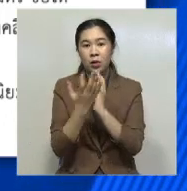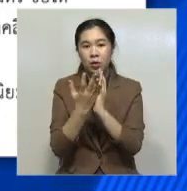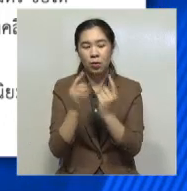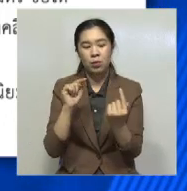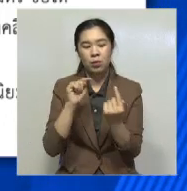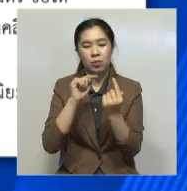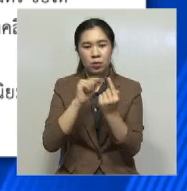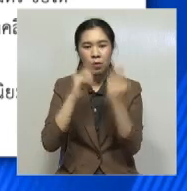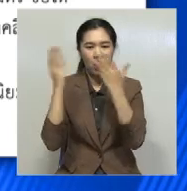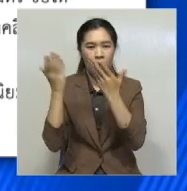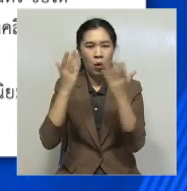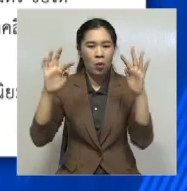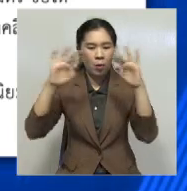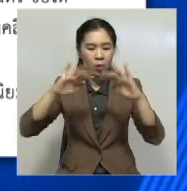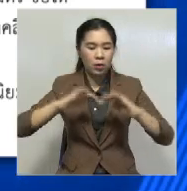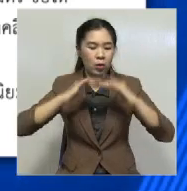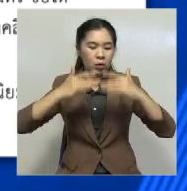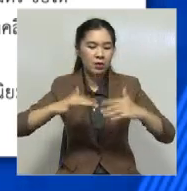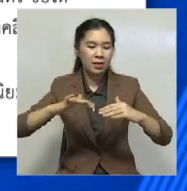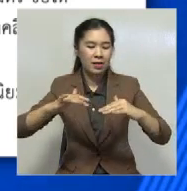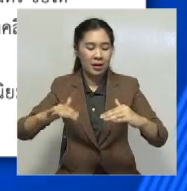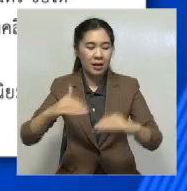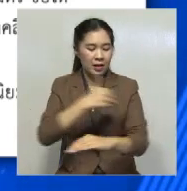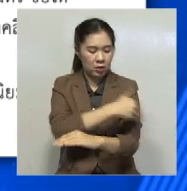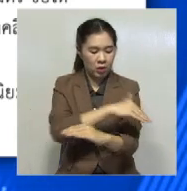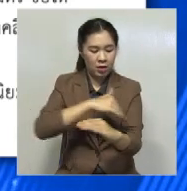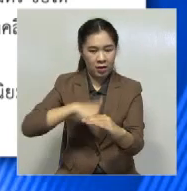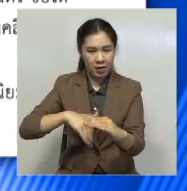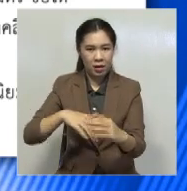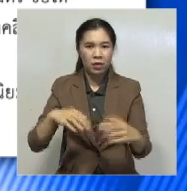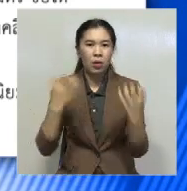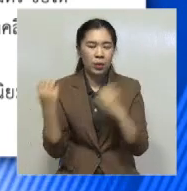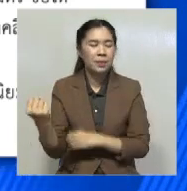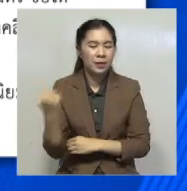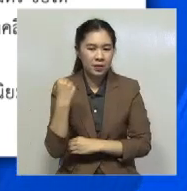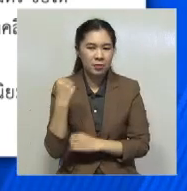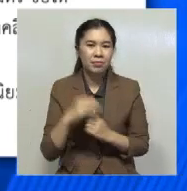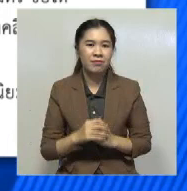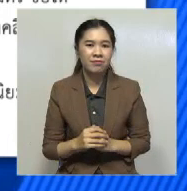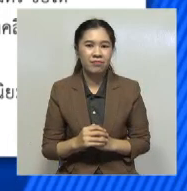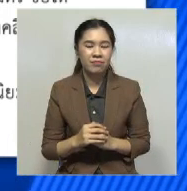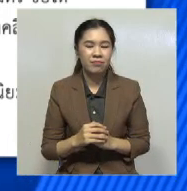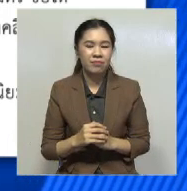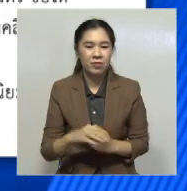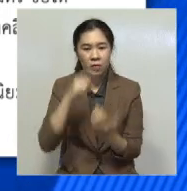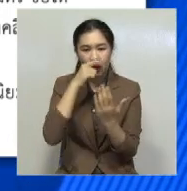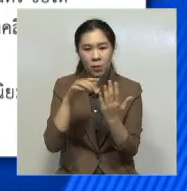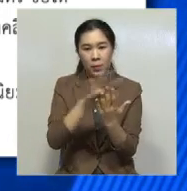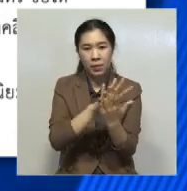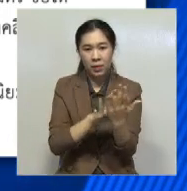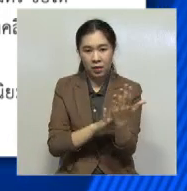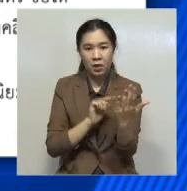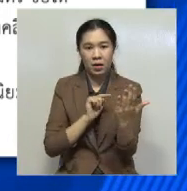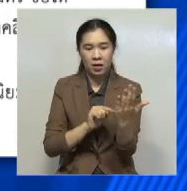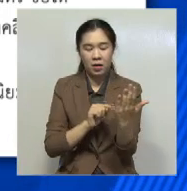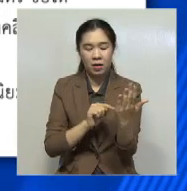ตะวันตกเฉียงใต้ที่พัดปกคลุมทะเลอันดามันประเทศไทยและอ่าวไทยนั้นยังคงมีกำลังแรงค่ะก็ทำให้บริเวณพื้นที่รับลมมรสุ